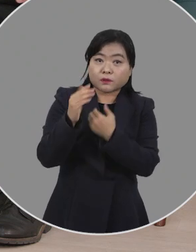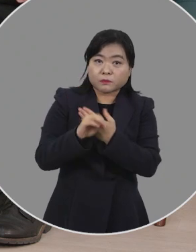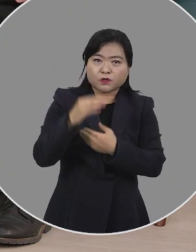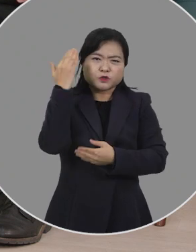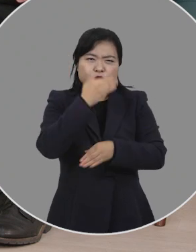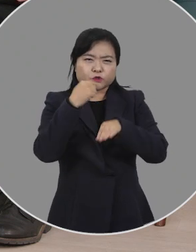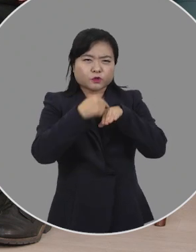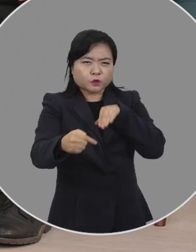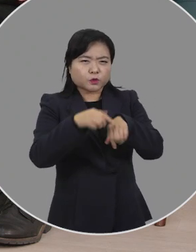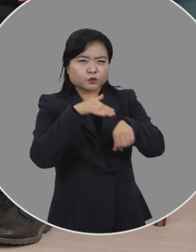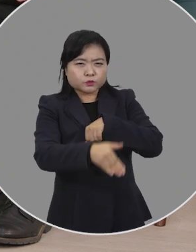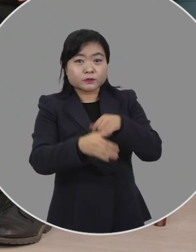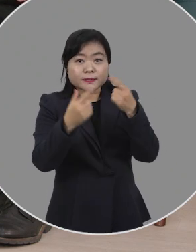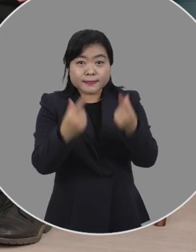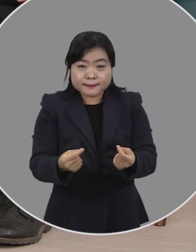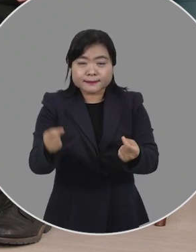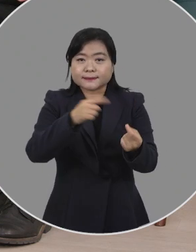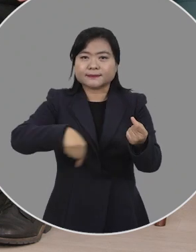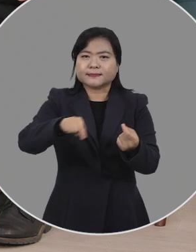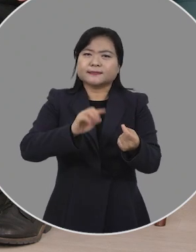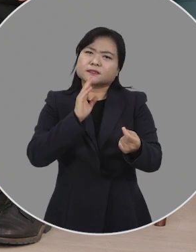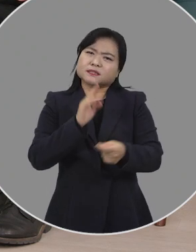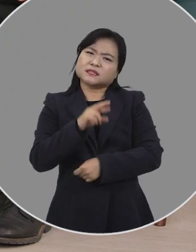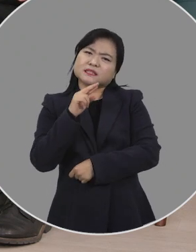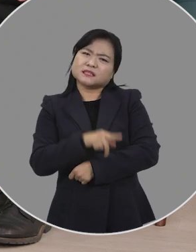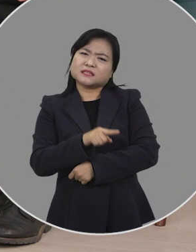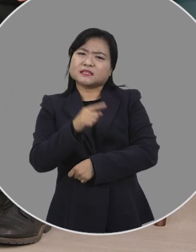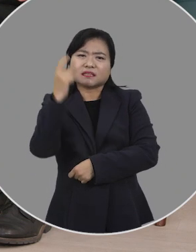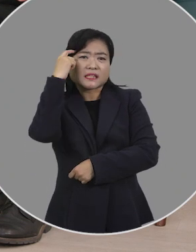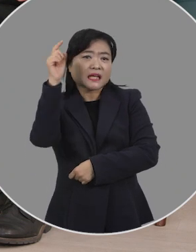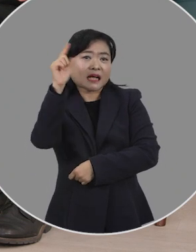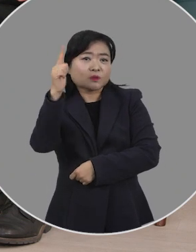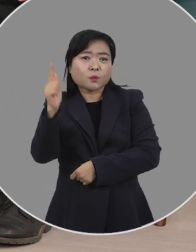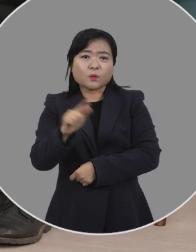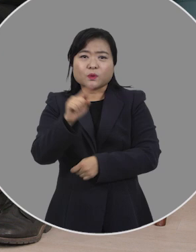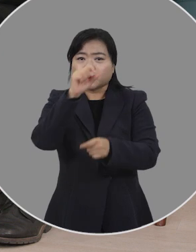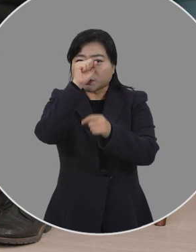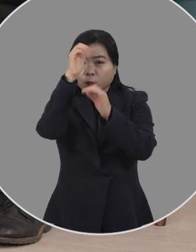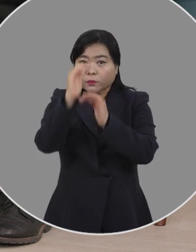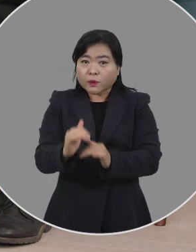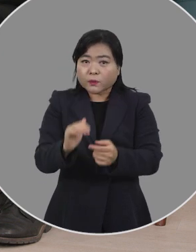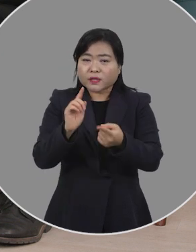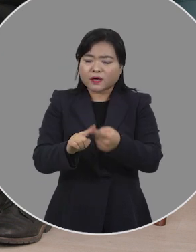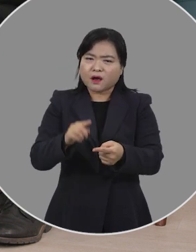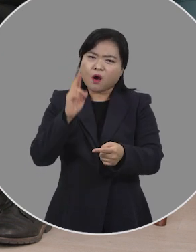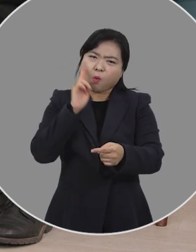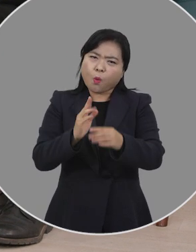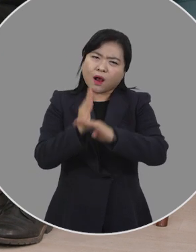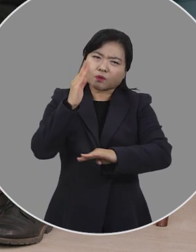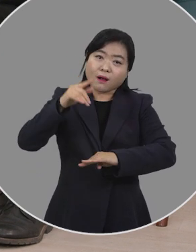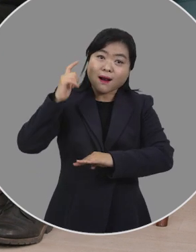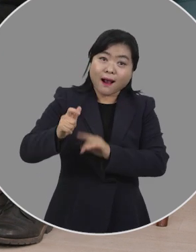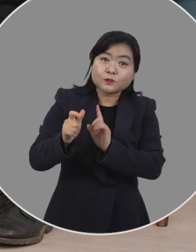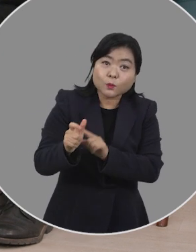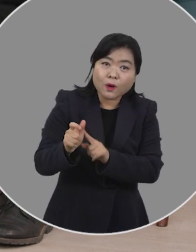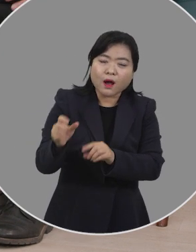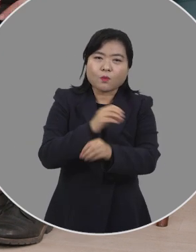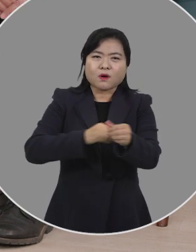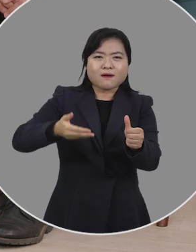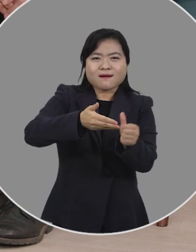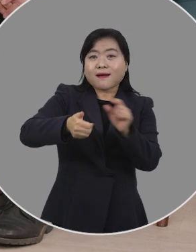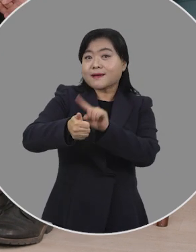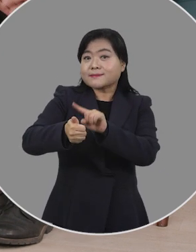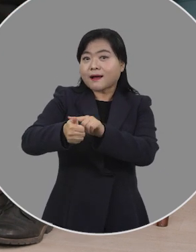이건 순수 혈통주의와 같은 그러한 사실은 틀린 사상이 아니라 좋은 내용에 대한 과도한 강조가 오히려 이